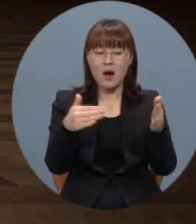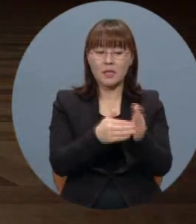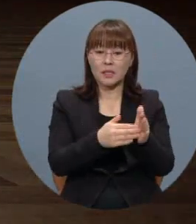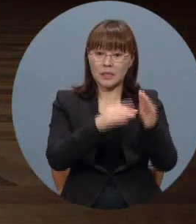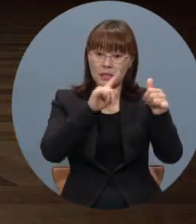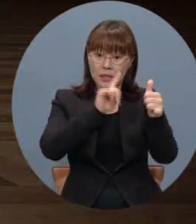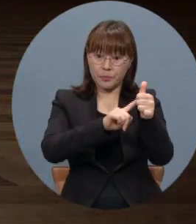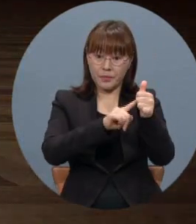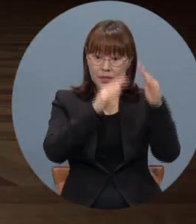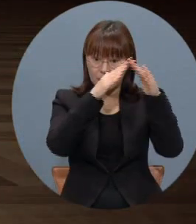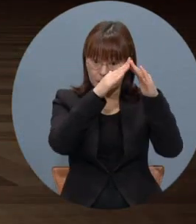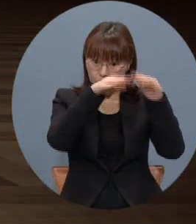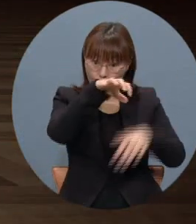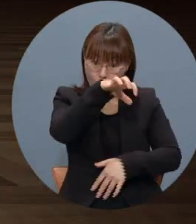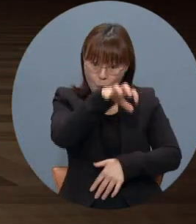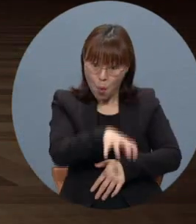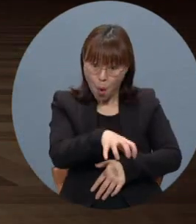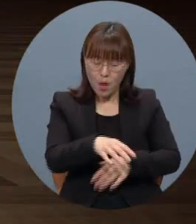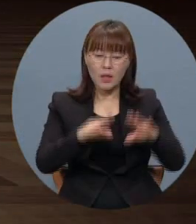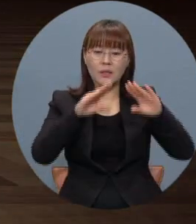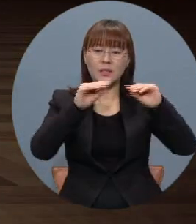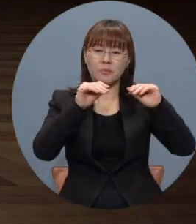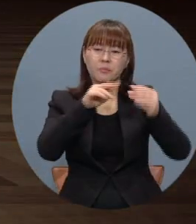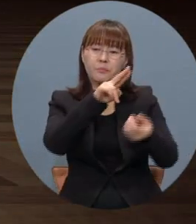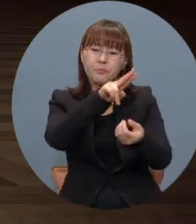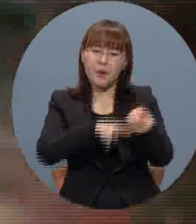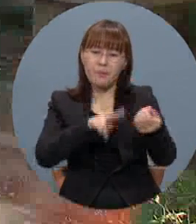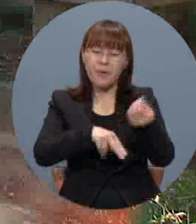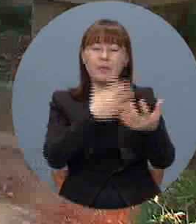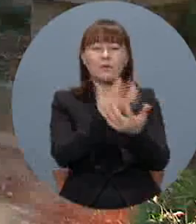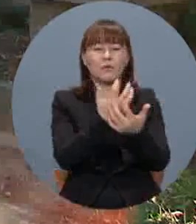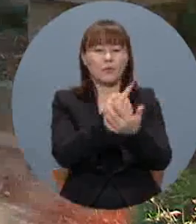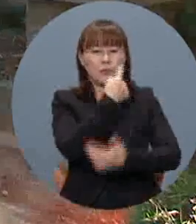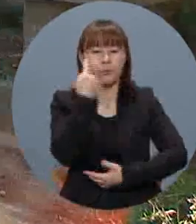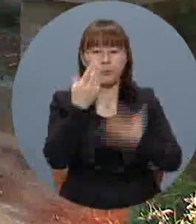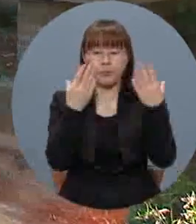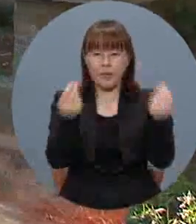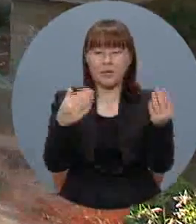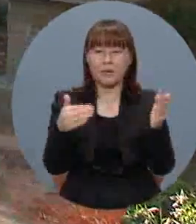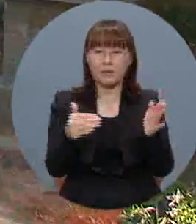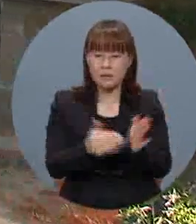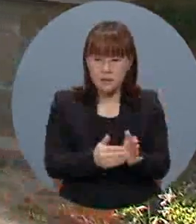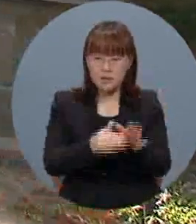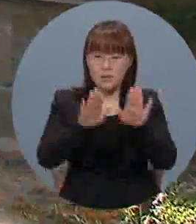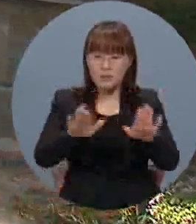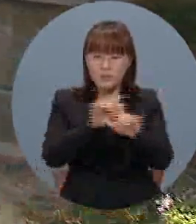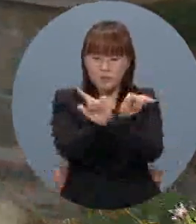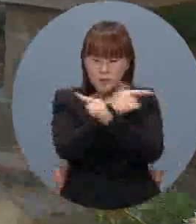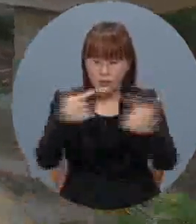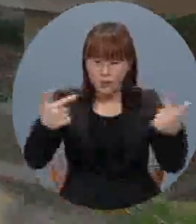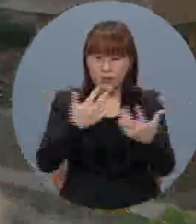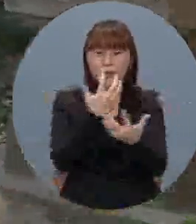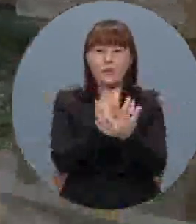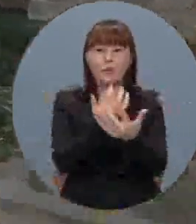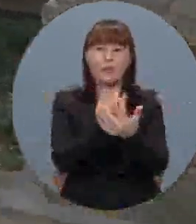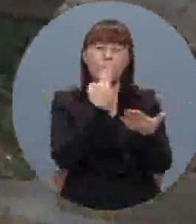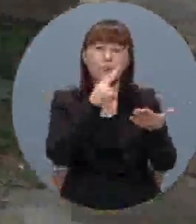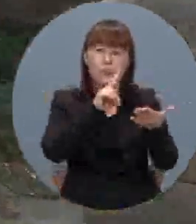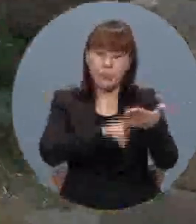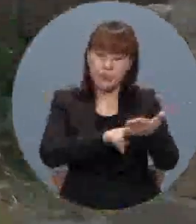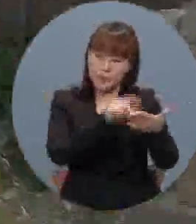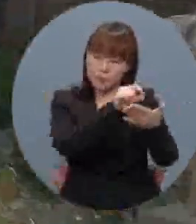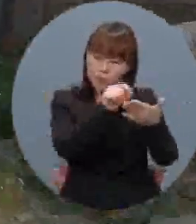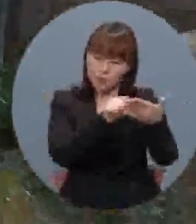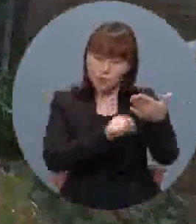수 있는 부동산 매매 서류도 발견됐습니다. 그동안 공개되지 않은 각종 서류와 편지는 이상화